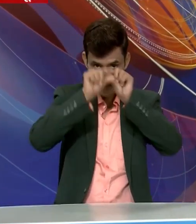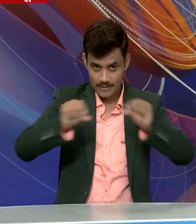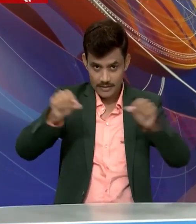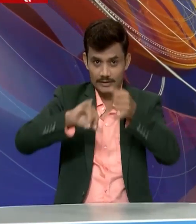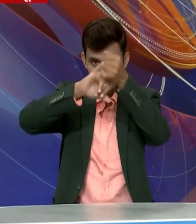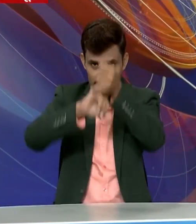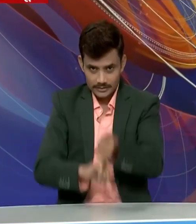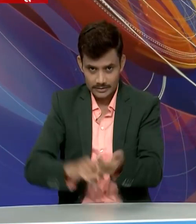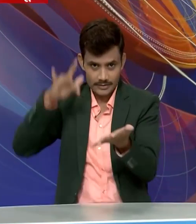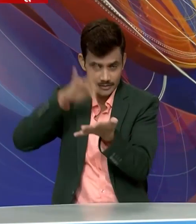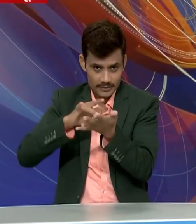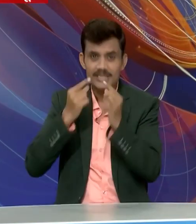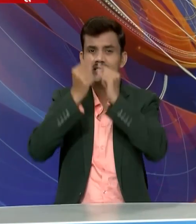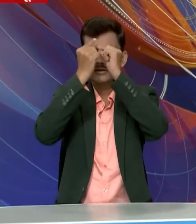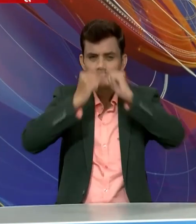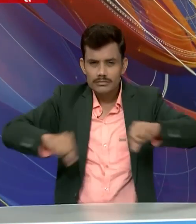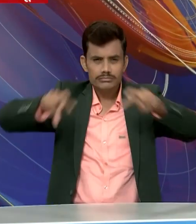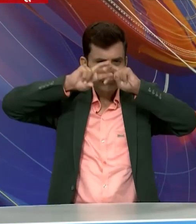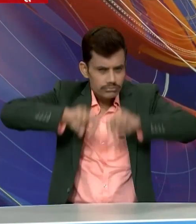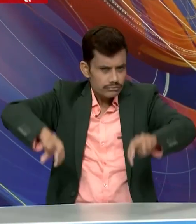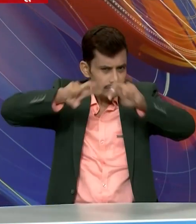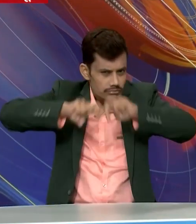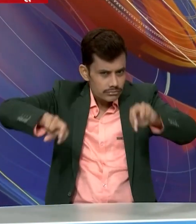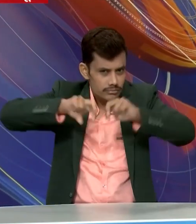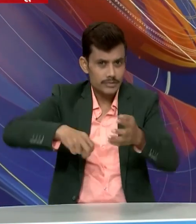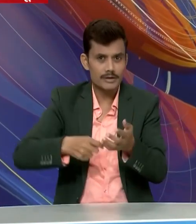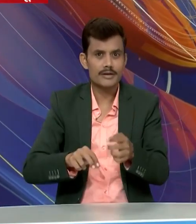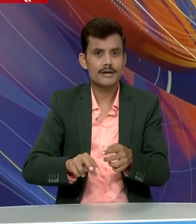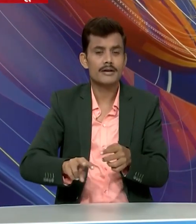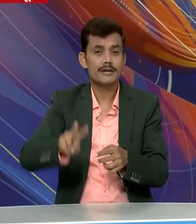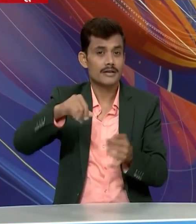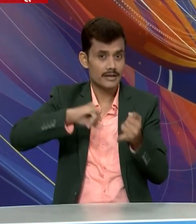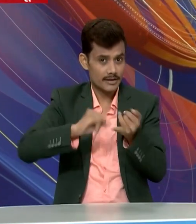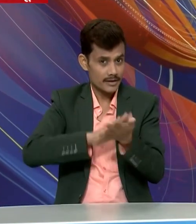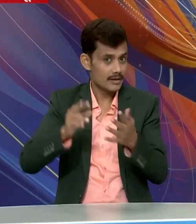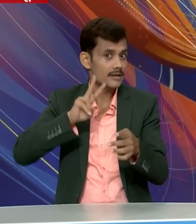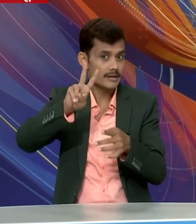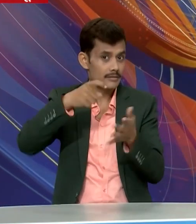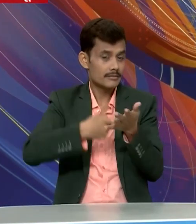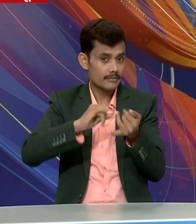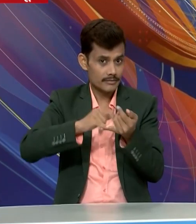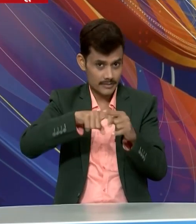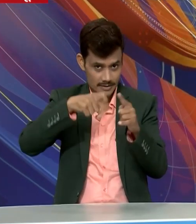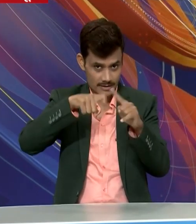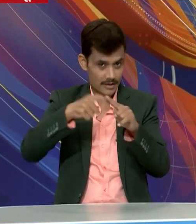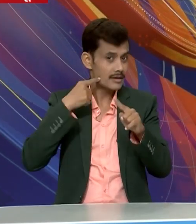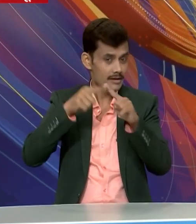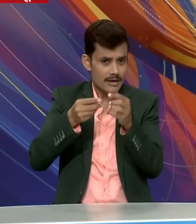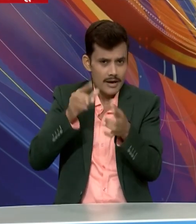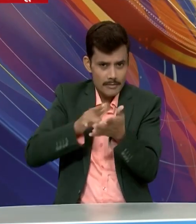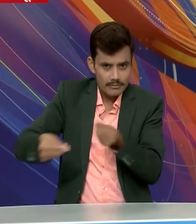कि दक्षिणी ध्रुव पर चंद्र रहस्यों की खोज में प्रज्ञान रोवर शिव शक्ति पॉइंट के आसपास घूम रहा है।